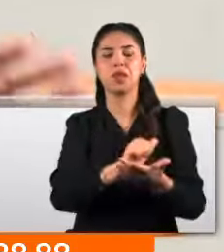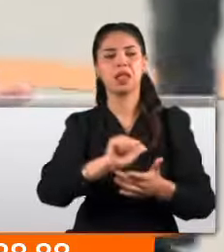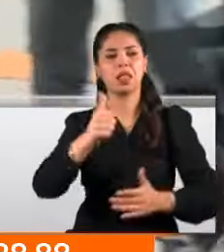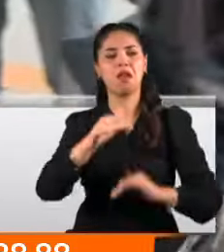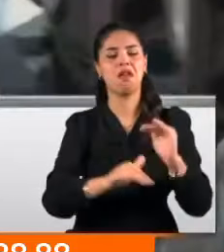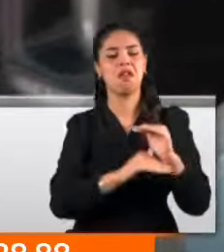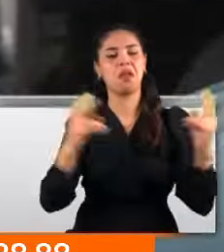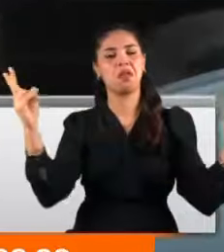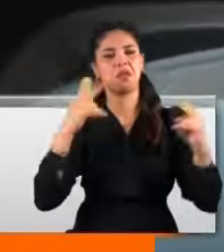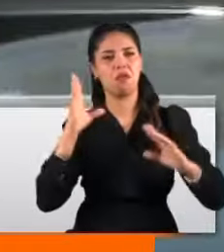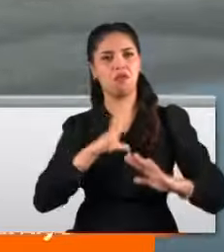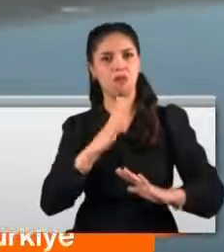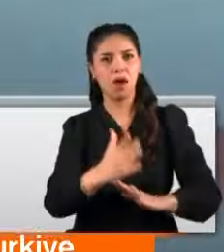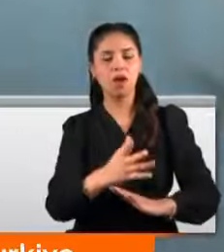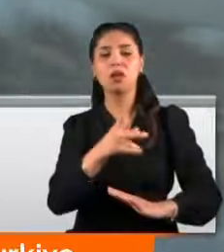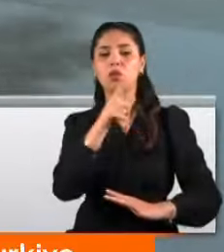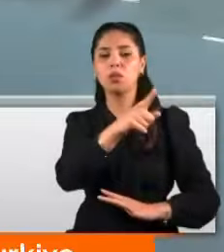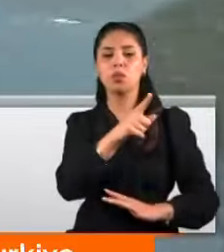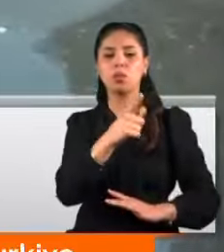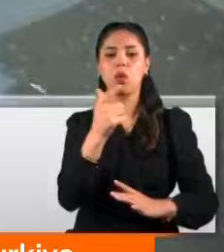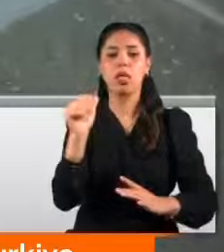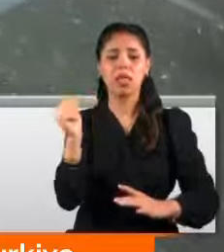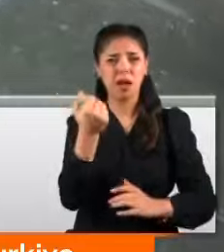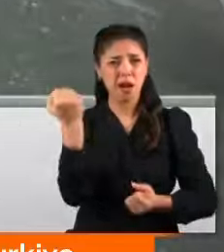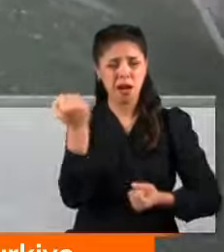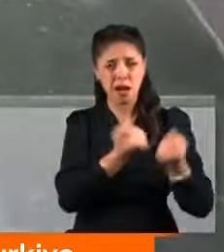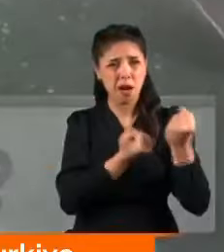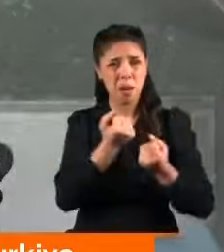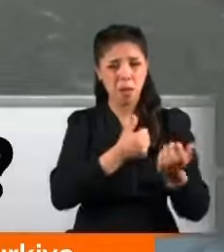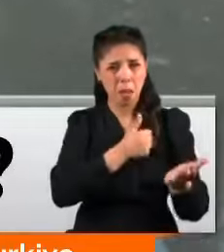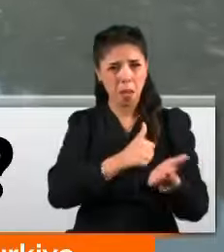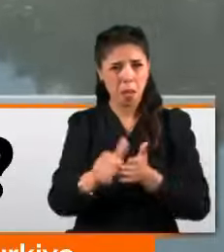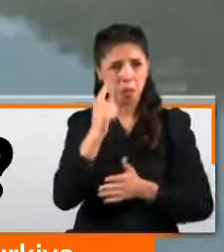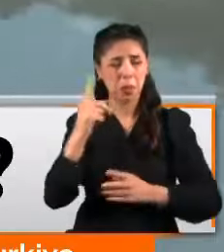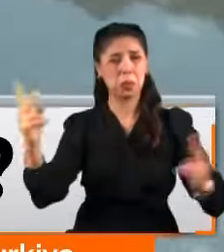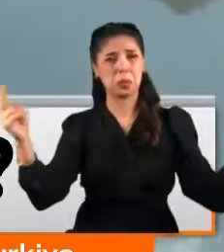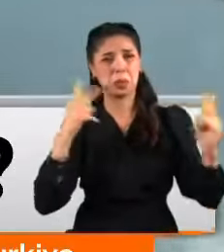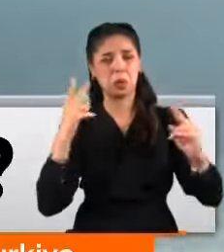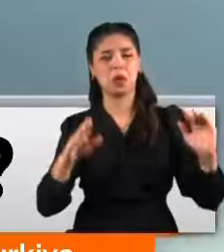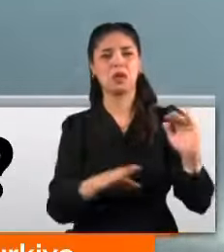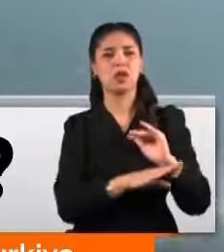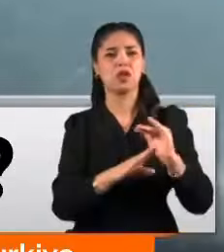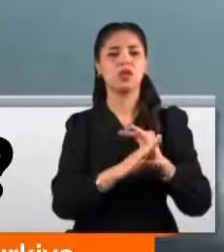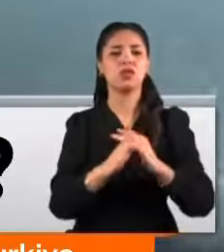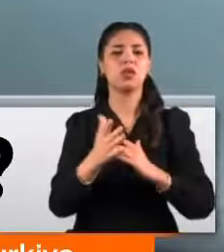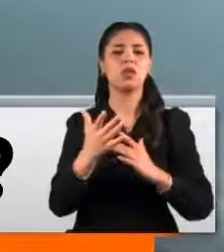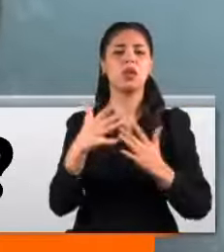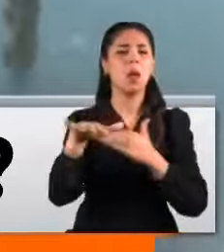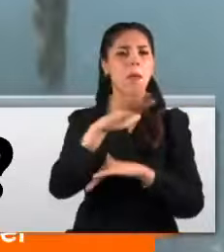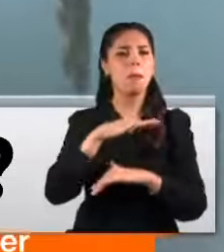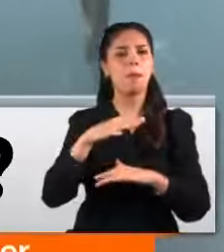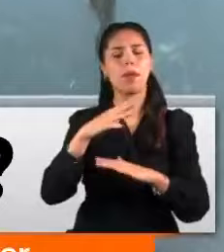hayatıyla gündemdeydi. Öyle ki kullandıkları milyon liralık lüks araçlarla şov yapıp yaşadık hayatı